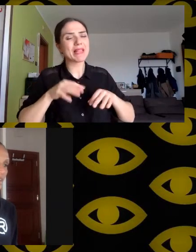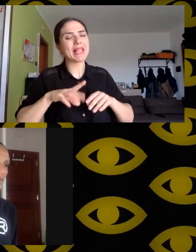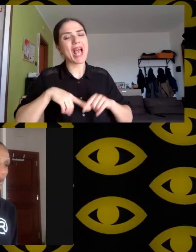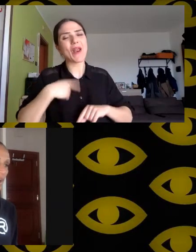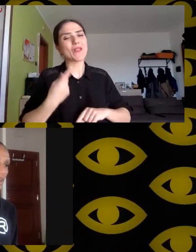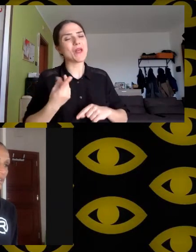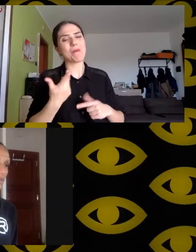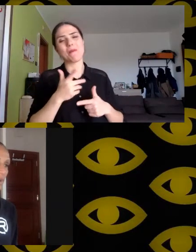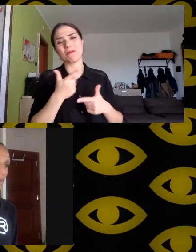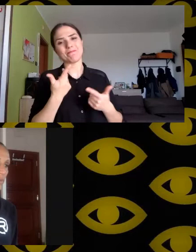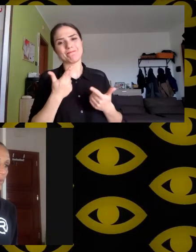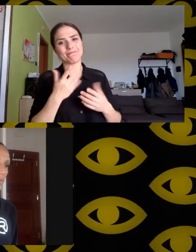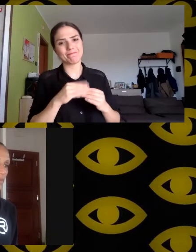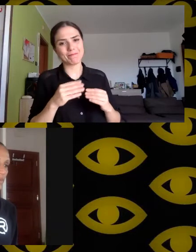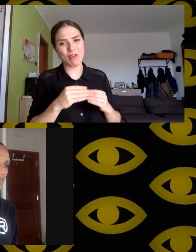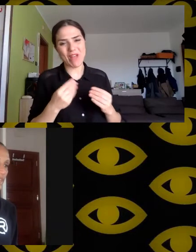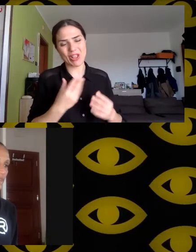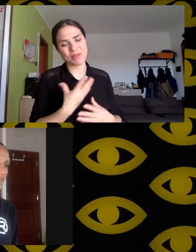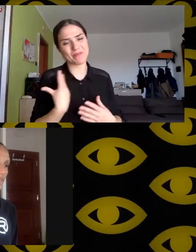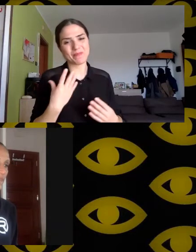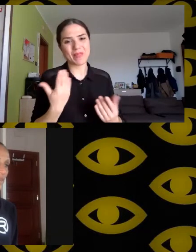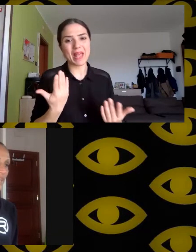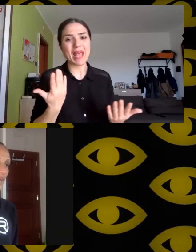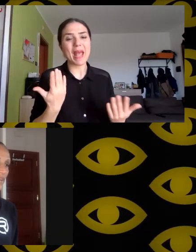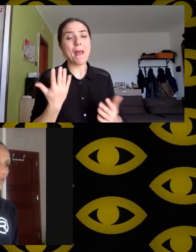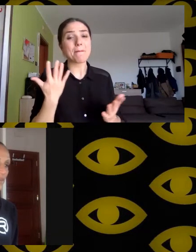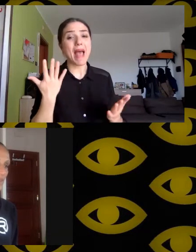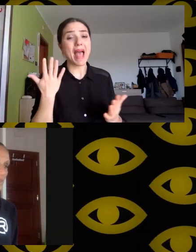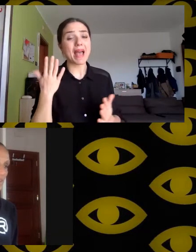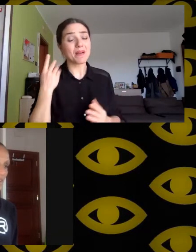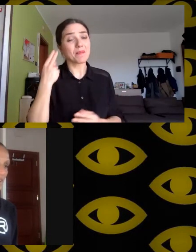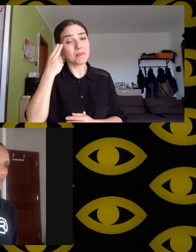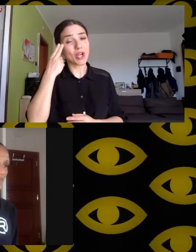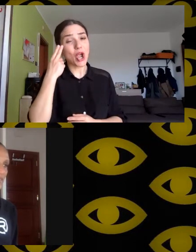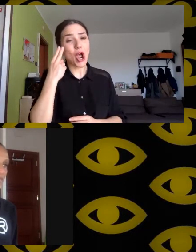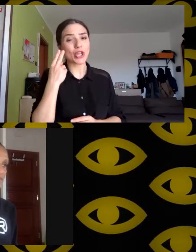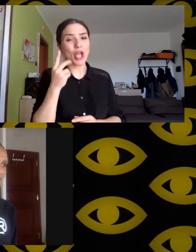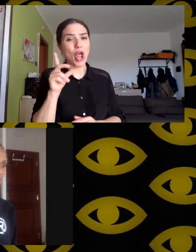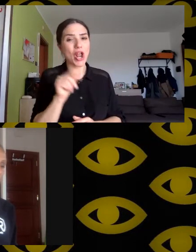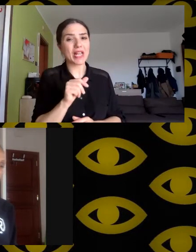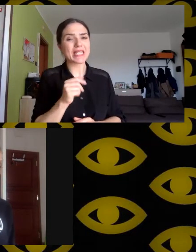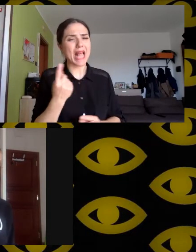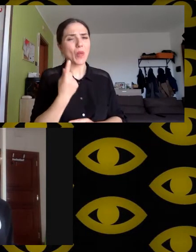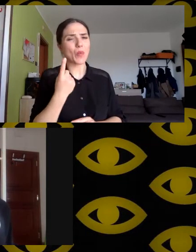dire la verità, non ho più approfondito. Però mi ricordo, alcune cose me le ricordo.